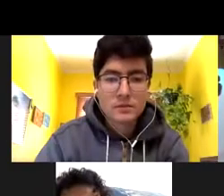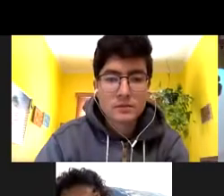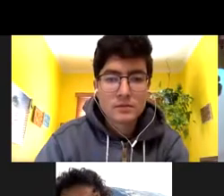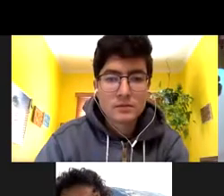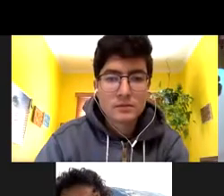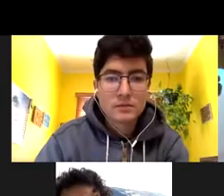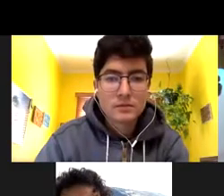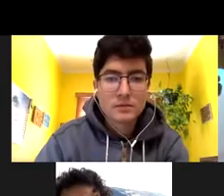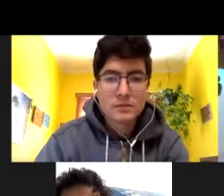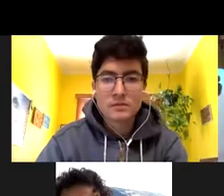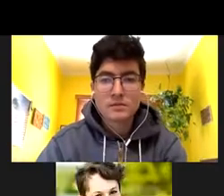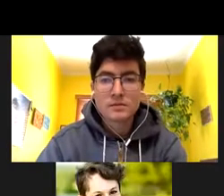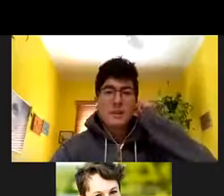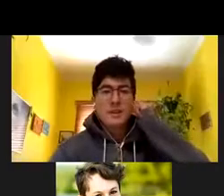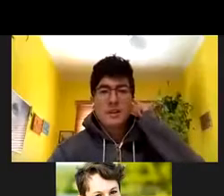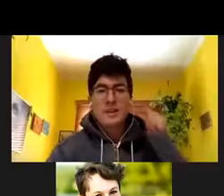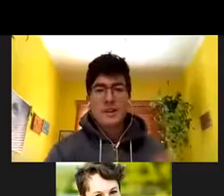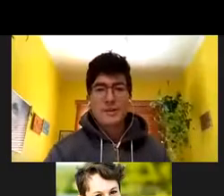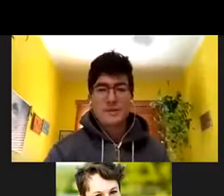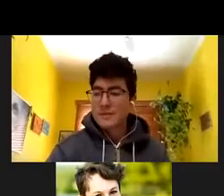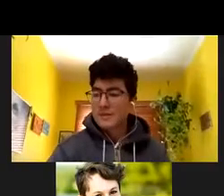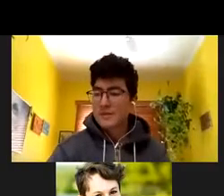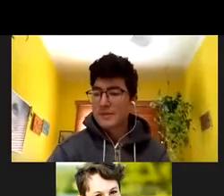Just a second. I'm also adding.